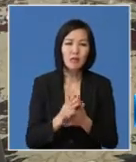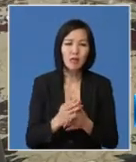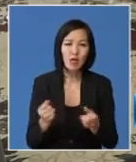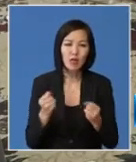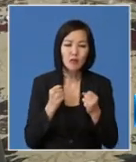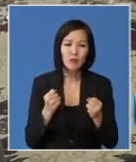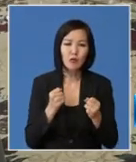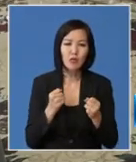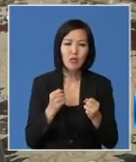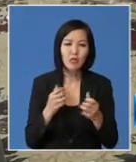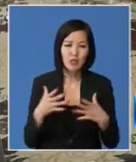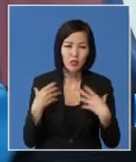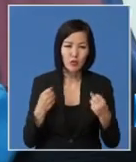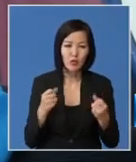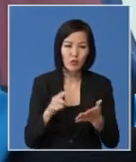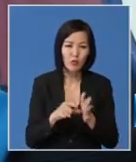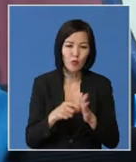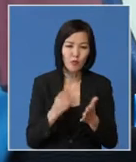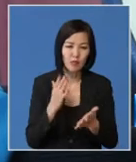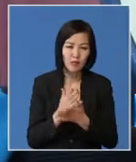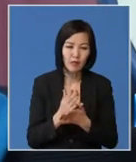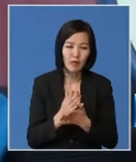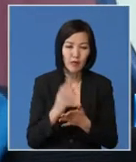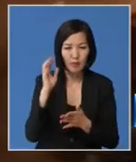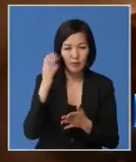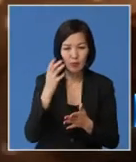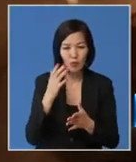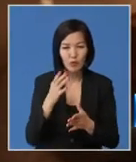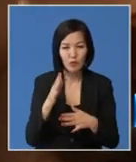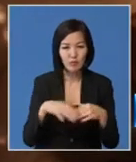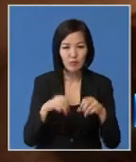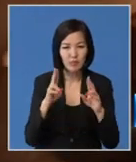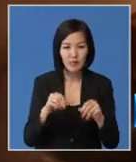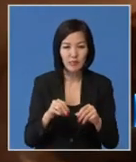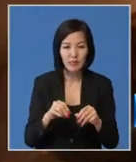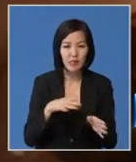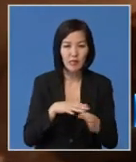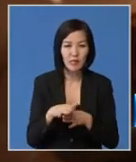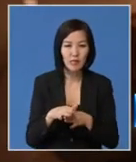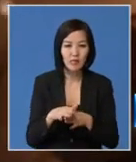бөлмесі тыным таппай жұмыс істейді. Сонымен қатар психолог мамандардың атқарар шаруасы